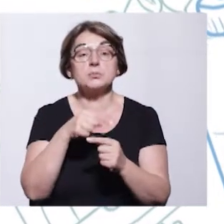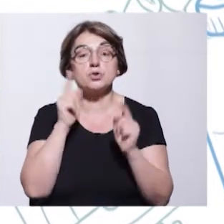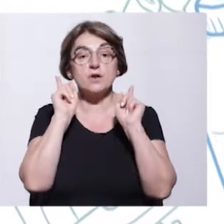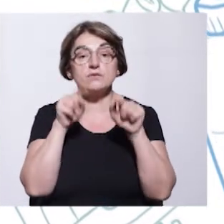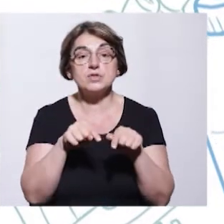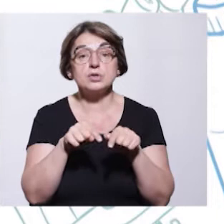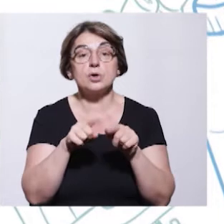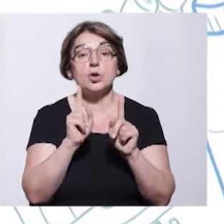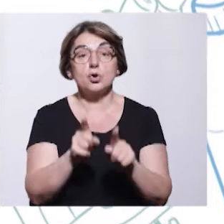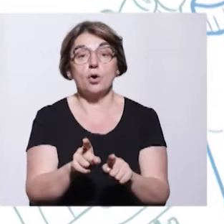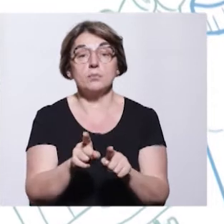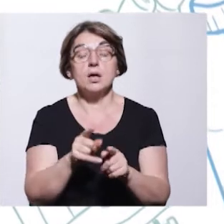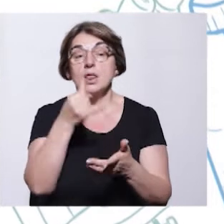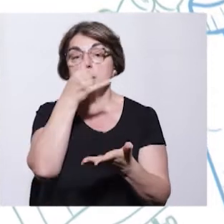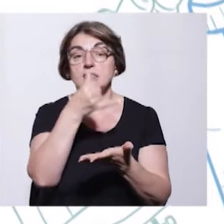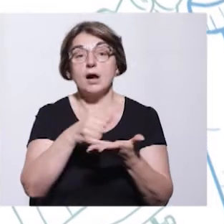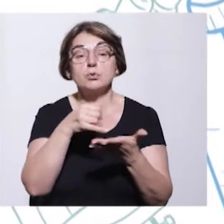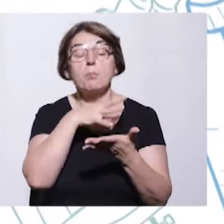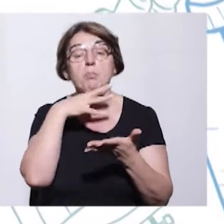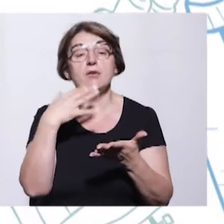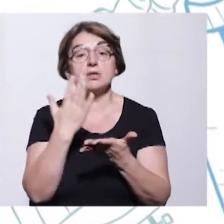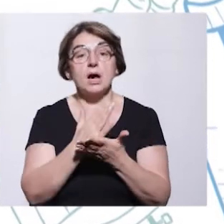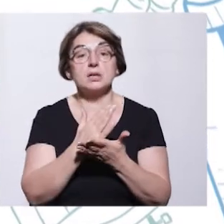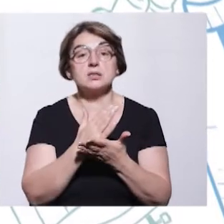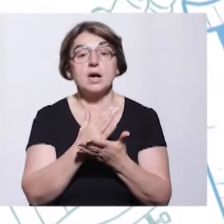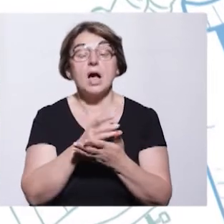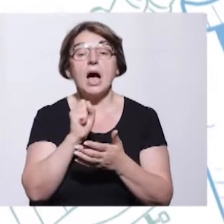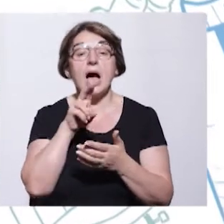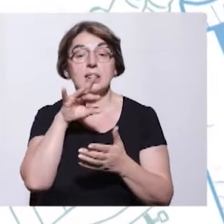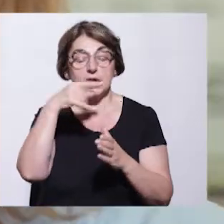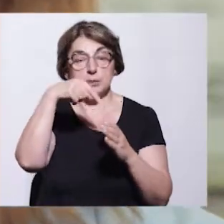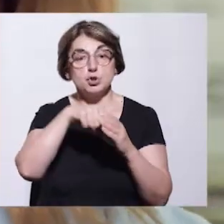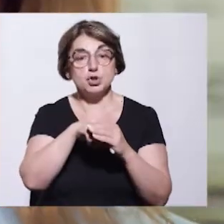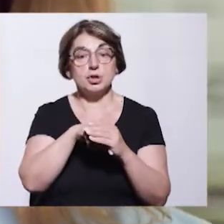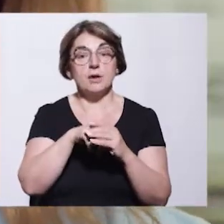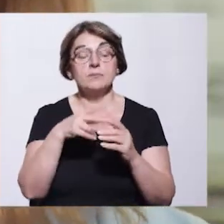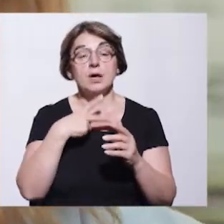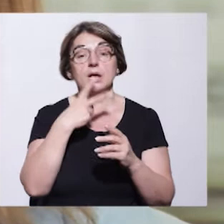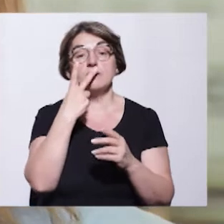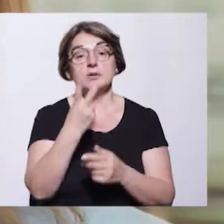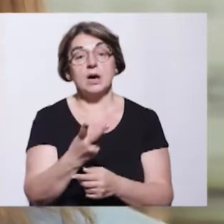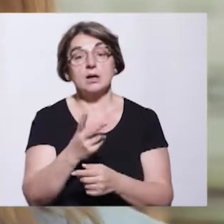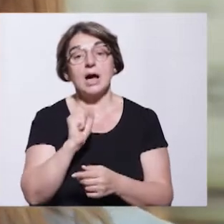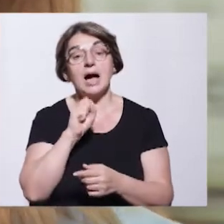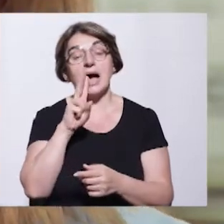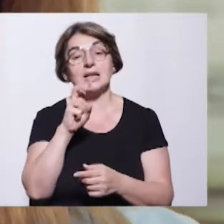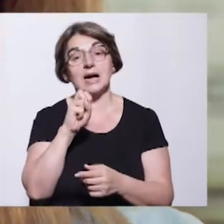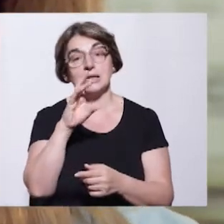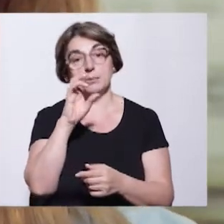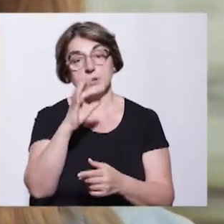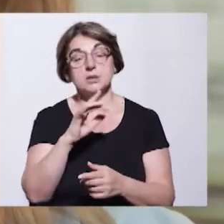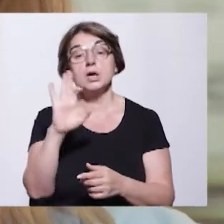ჩვენ ვიცით, რომ ნავთობი დიდი რაოდენობით შეიცავს ალკანებს. მოდით ახლა განვიხილოთ